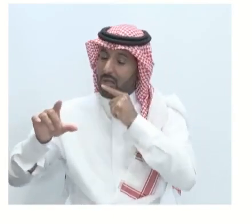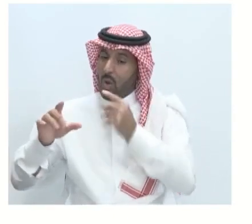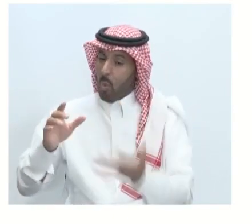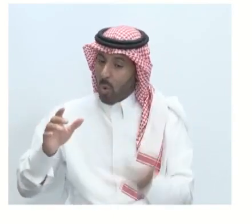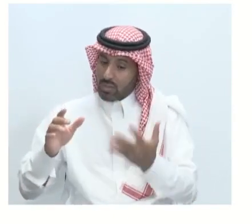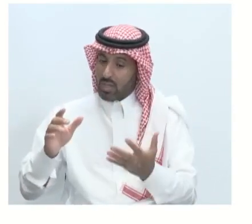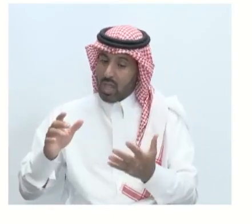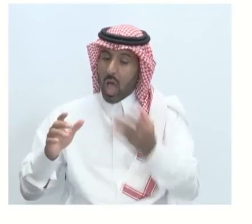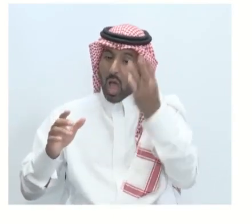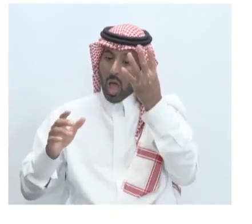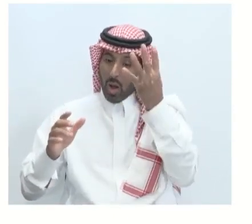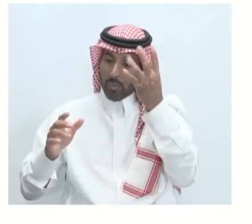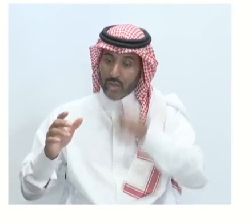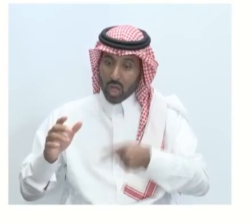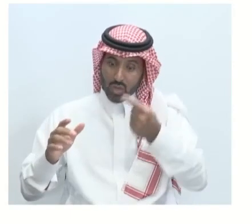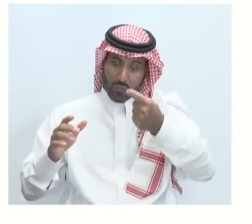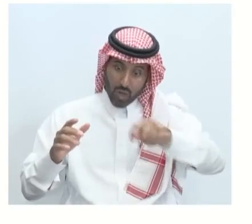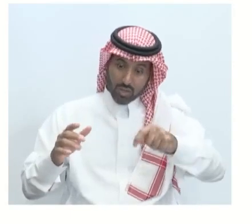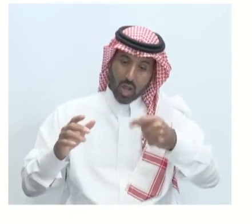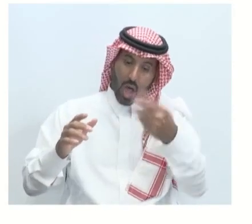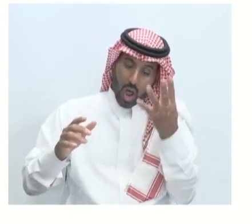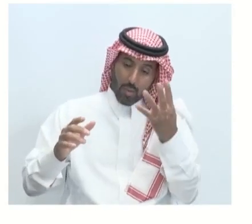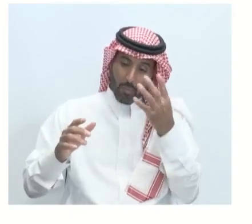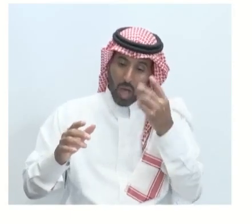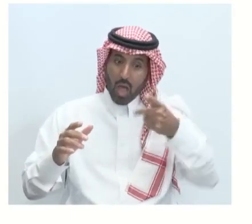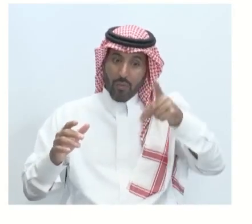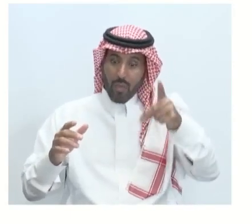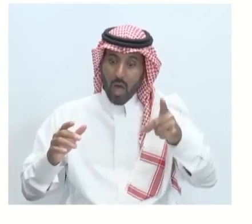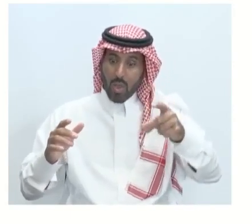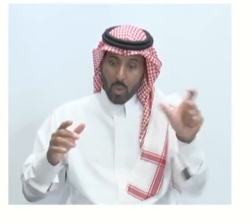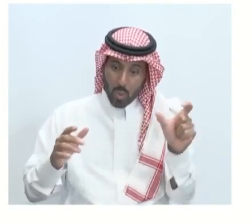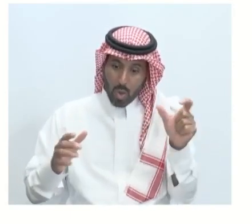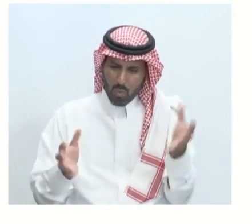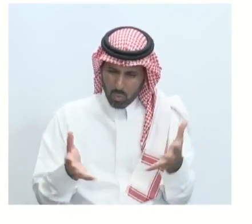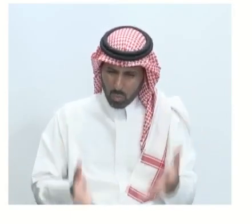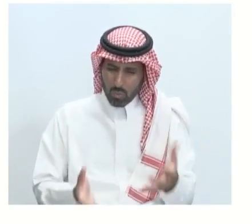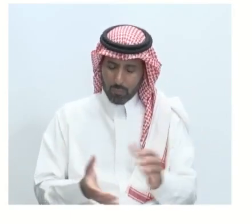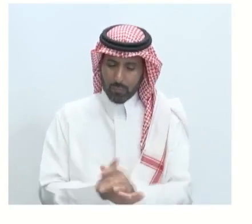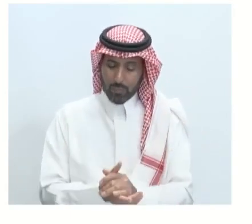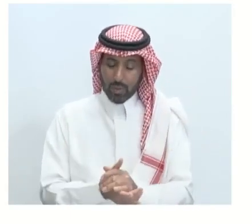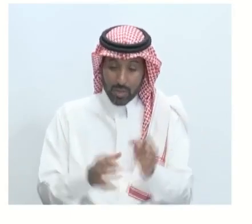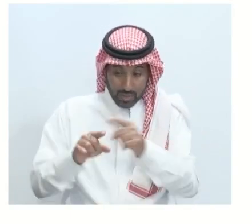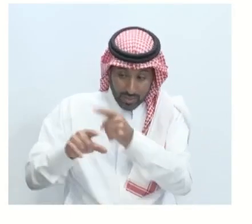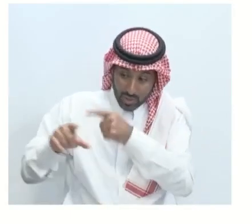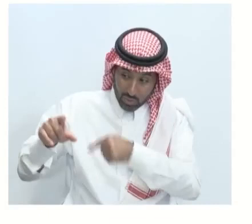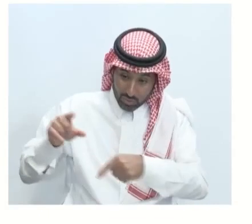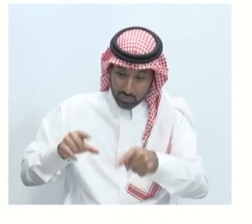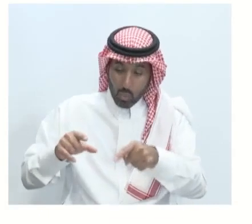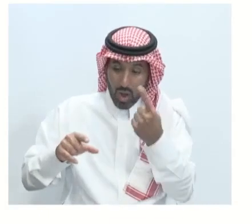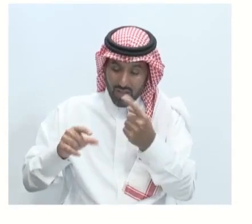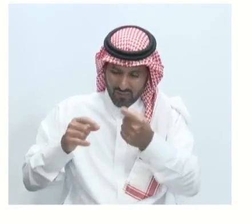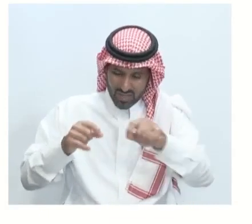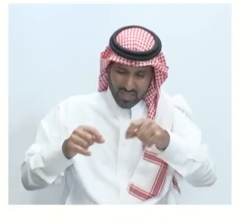14.4 طن وكل مراه منها لها قطر تقريبا 1.8